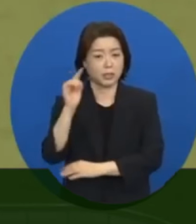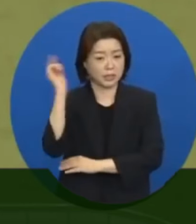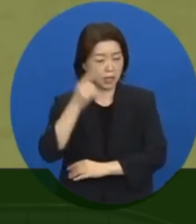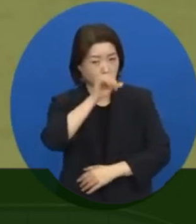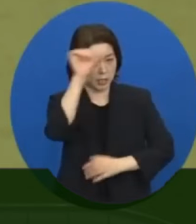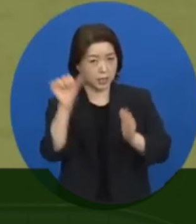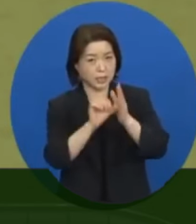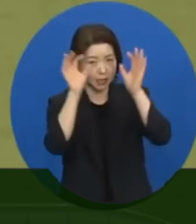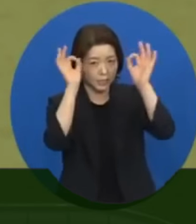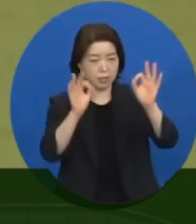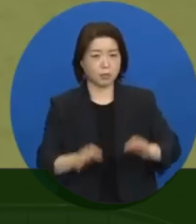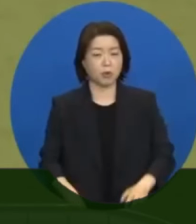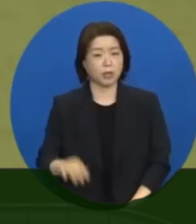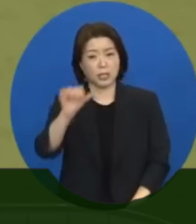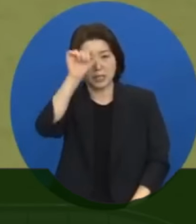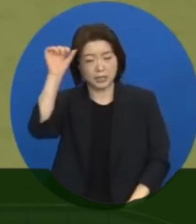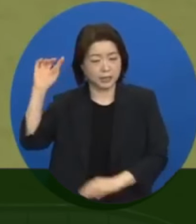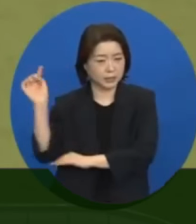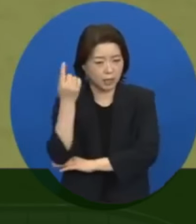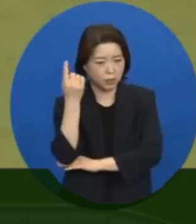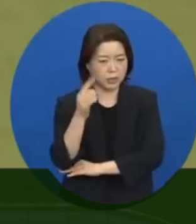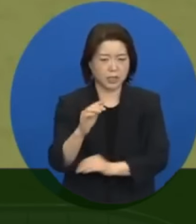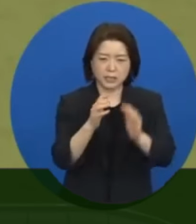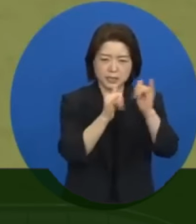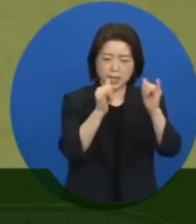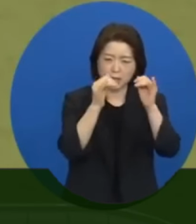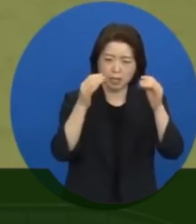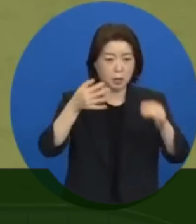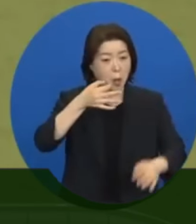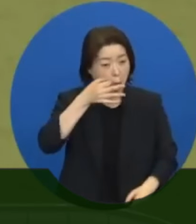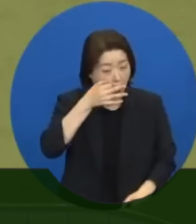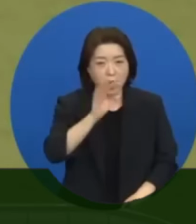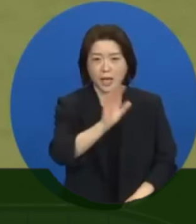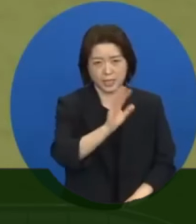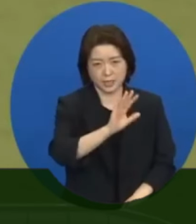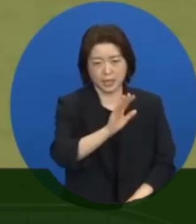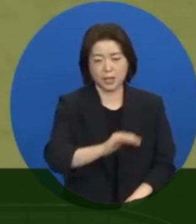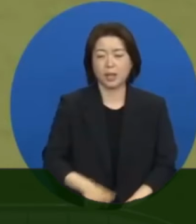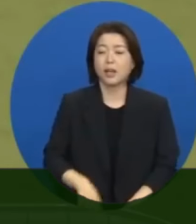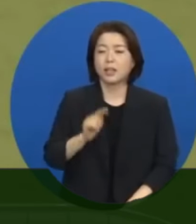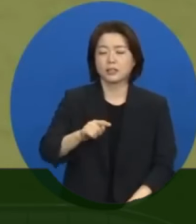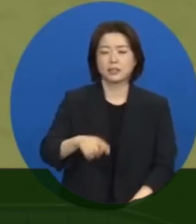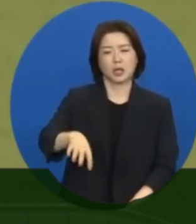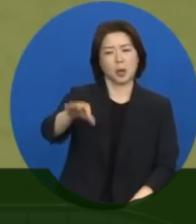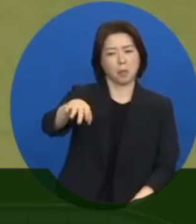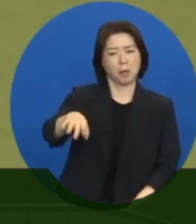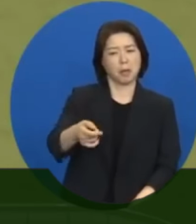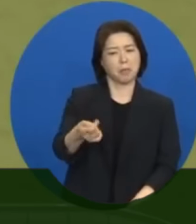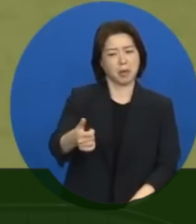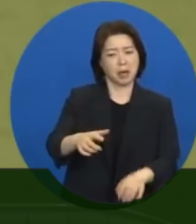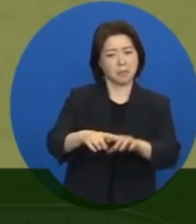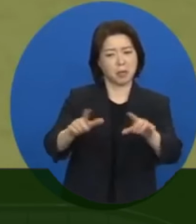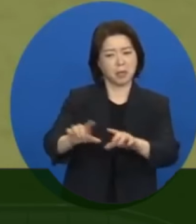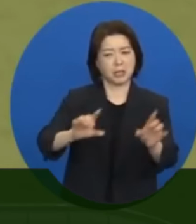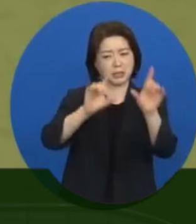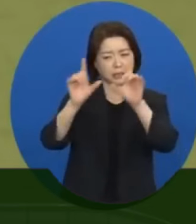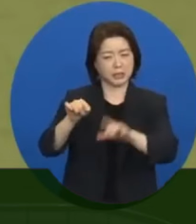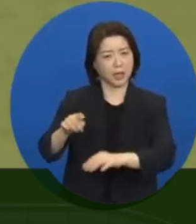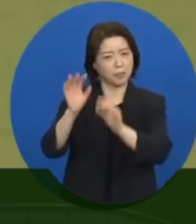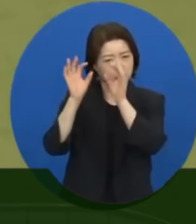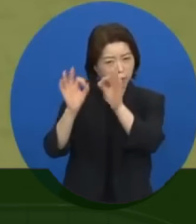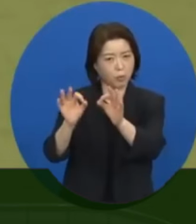보면서 다윗의 한 인간을 주목하는 것이 아니라 그 보하고 연약하고 평범하기 그지없는 인생을